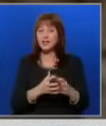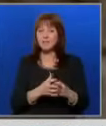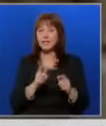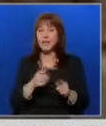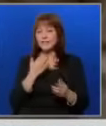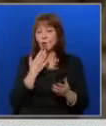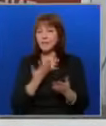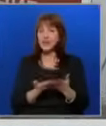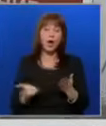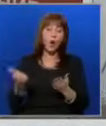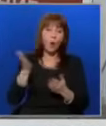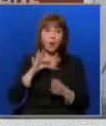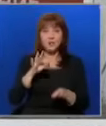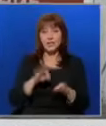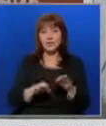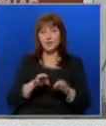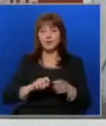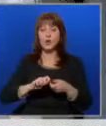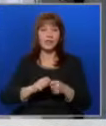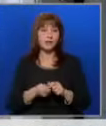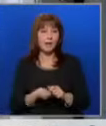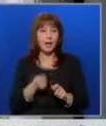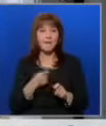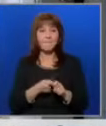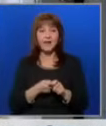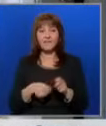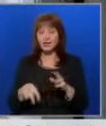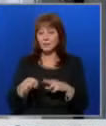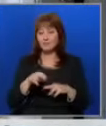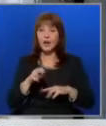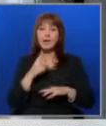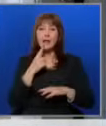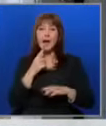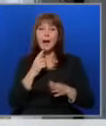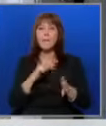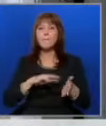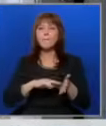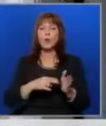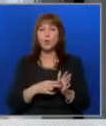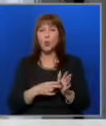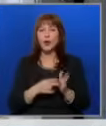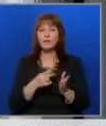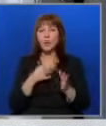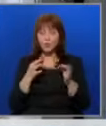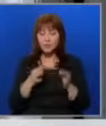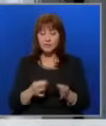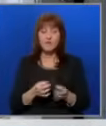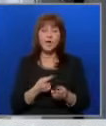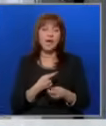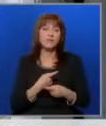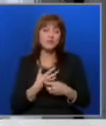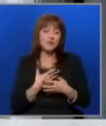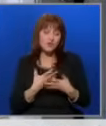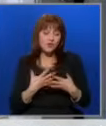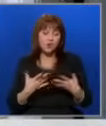бяха обявени още изборни нарушения. Правейки проверка на протоколите, установяваме, че имаме множество, наистина стотици